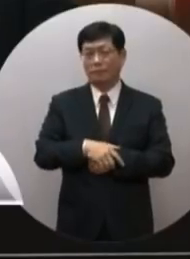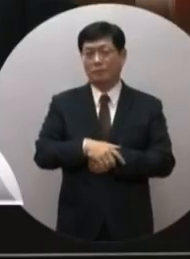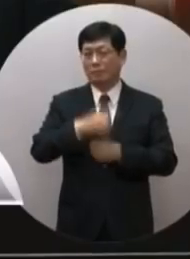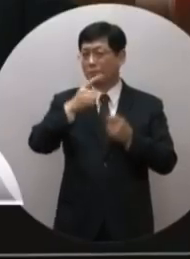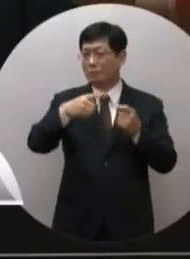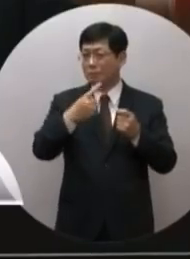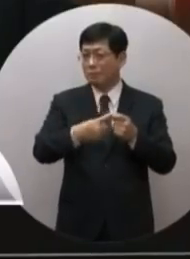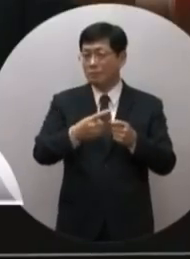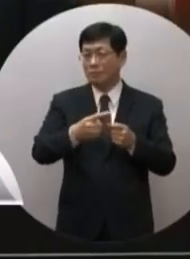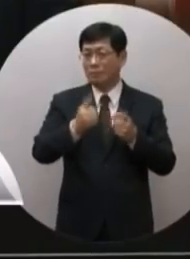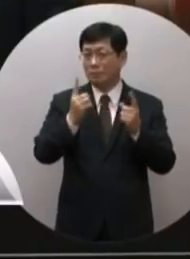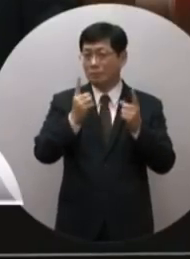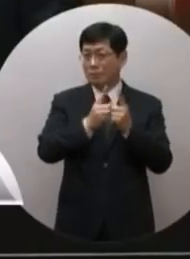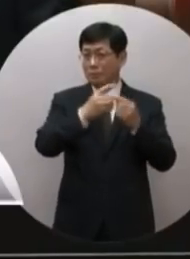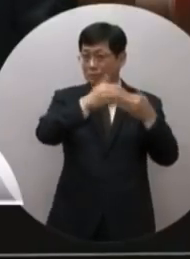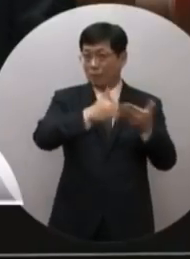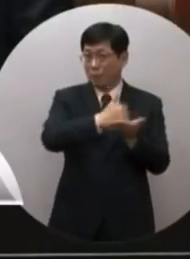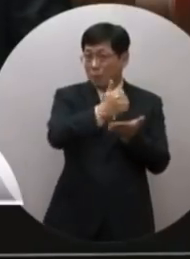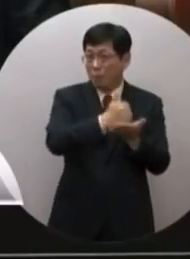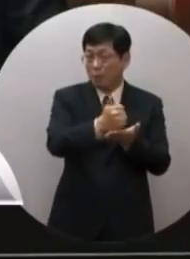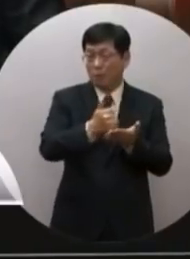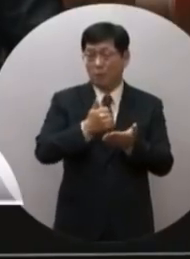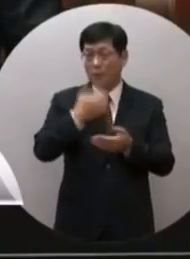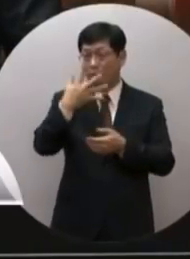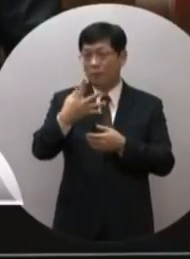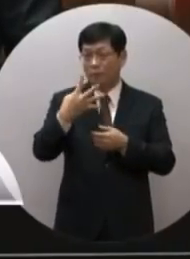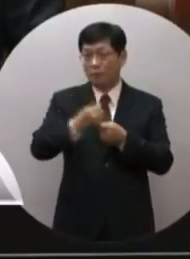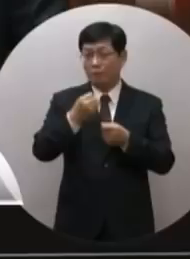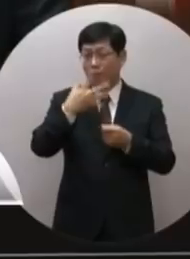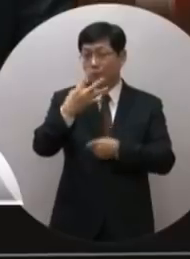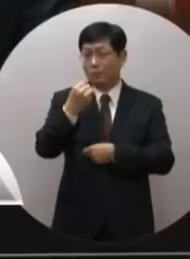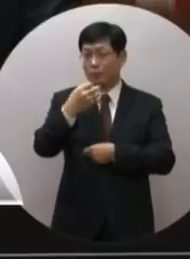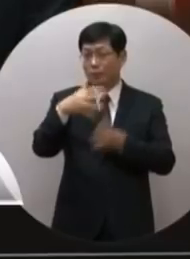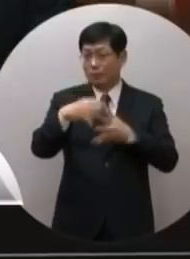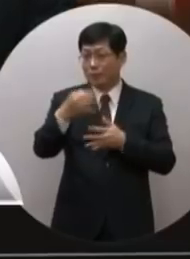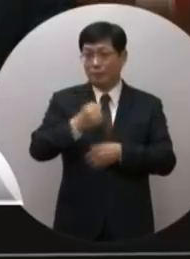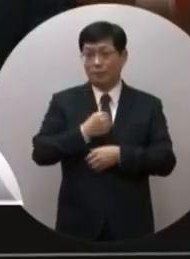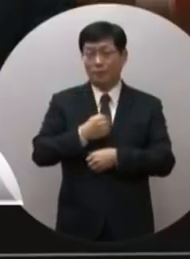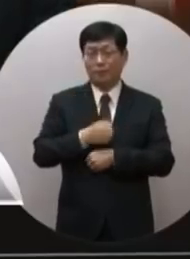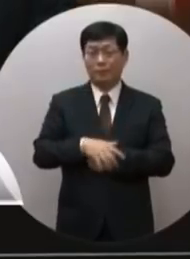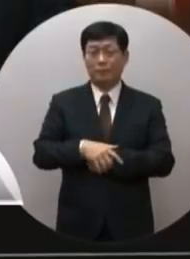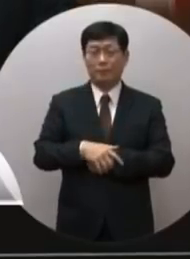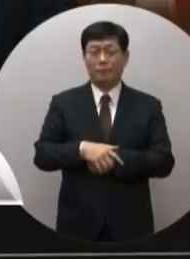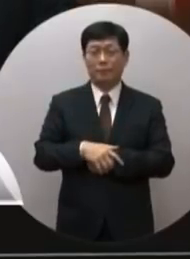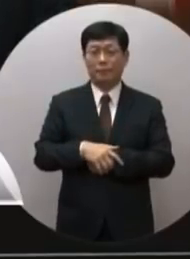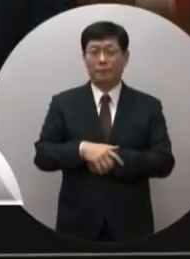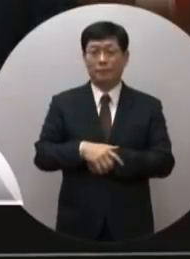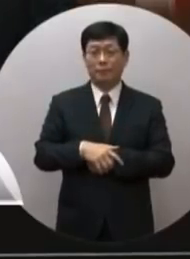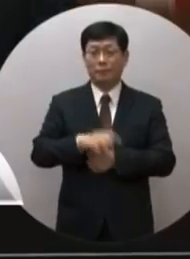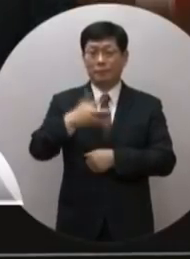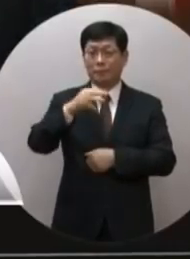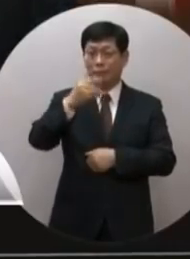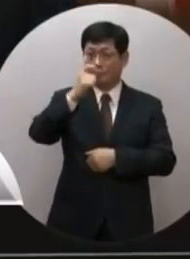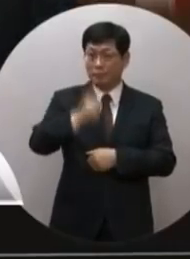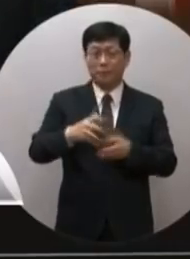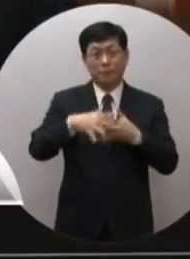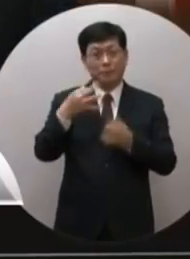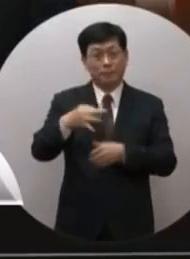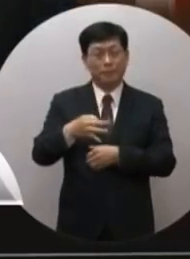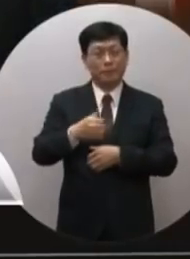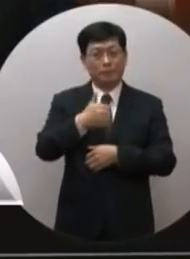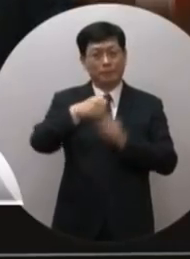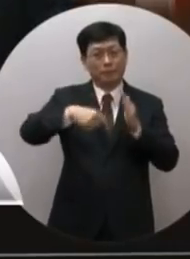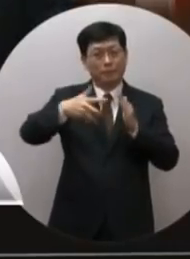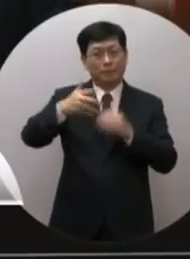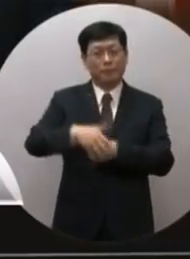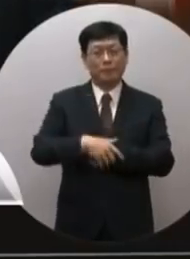一年对大陆出超多少美金，您知道吗？ 8-900亿。 8-900亿美金。谢谢